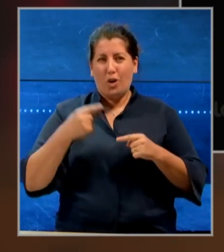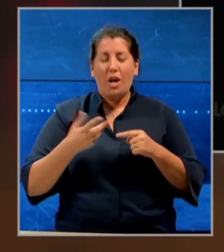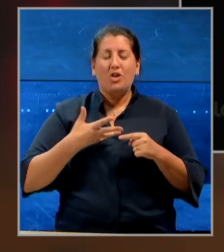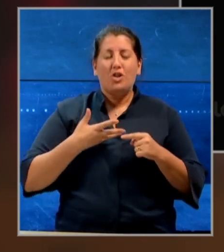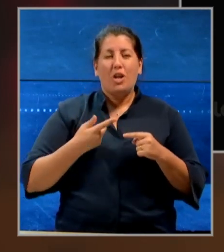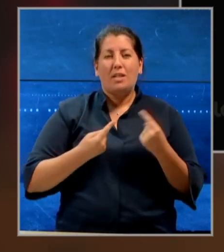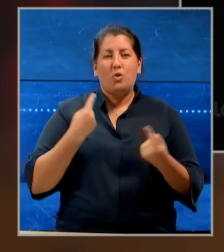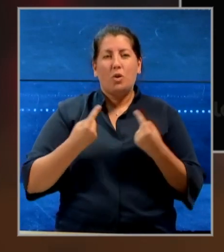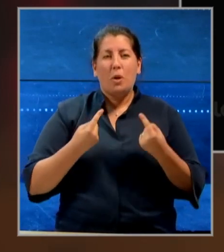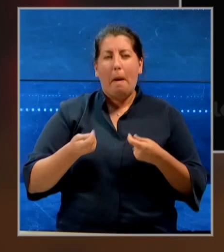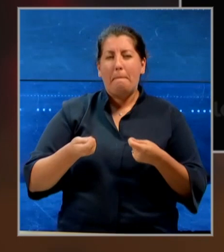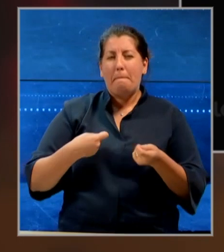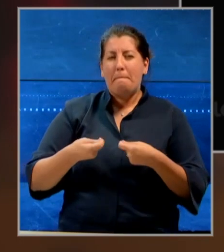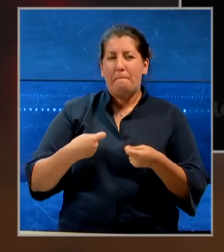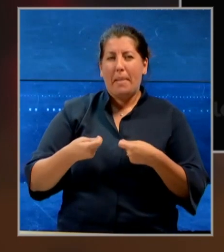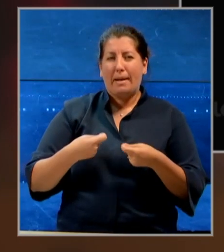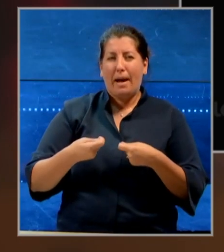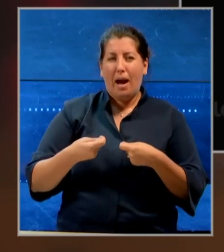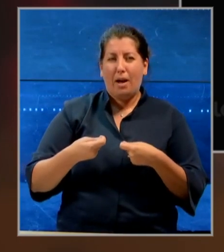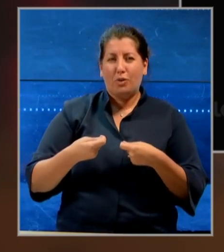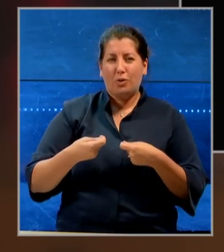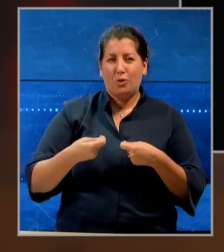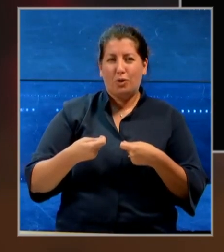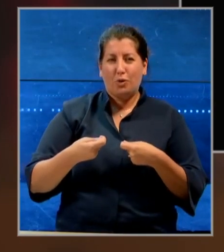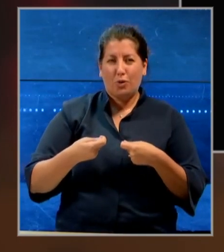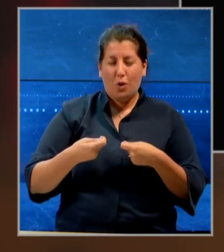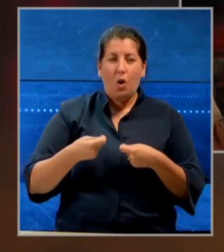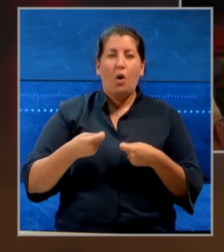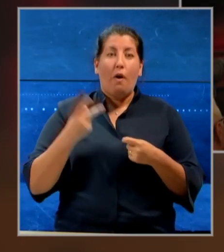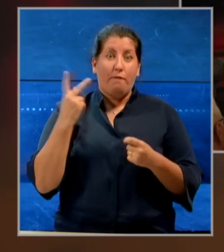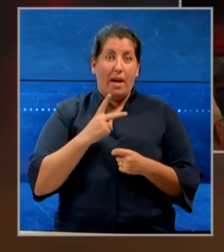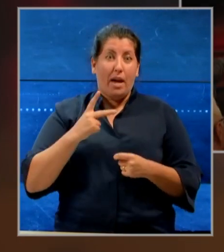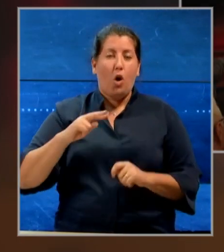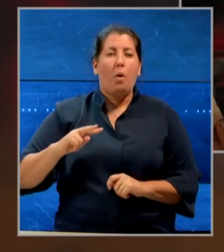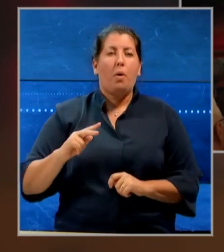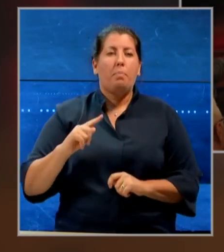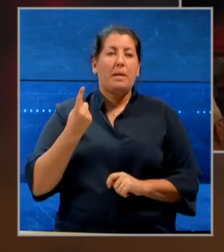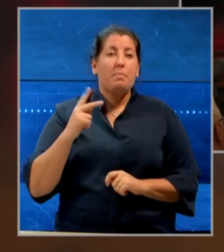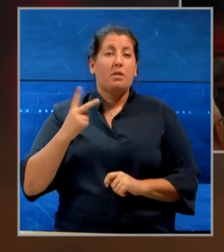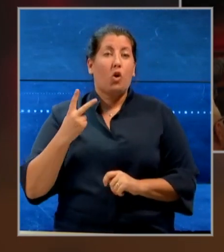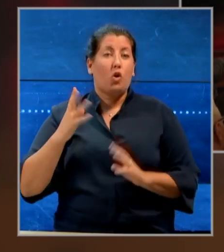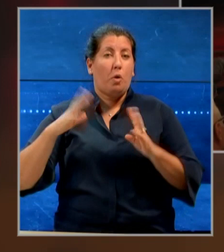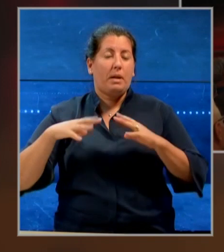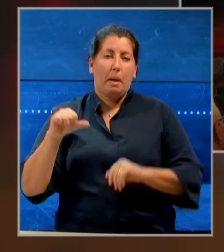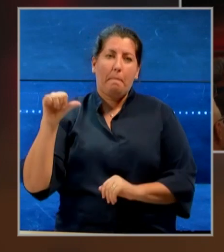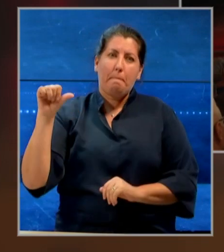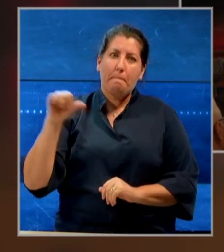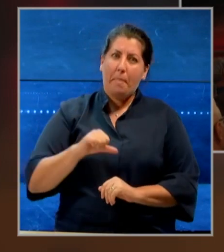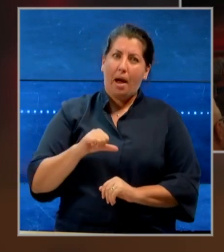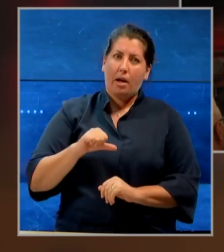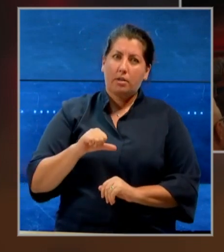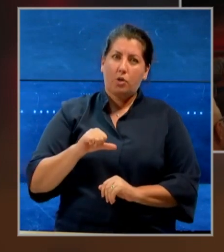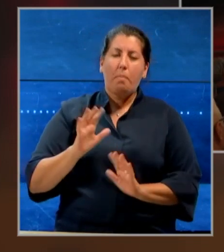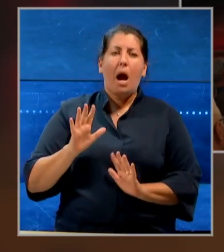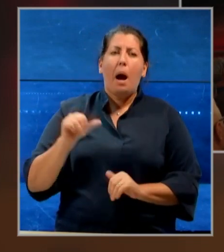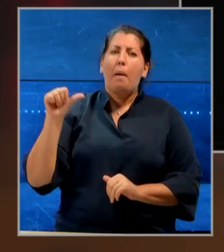che non sono veritiere dal mio punto di vista. Non a caso noi abbiamo perso le prime 2 partite, poi ne abbiamo sì, ma non perché non avevamo la squadra, sì. Non le abbiamo perse perché